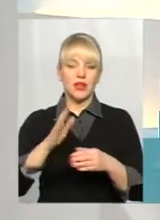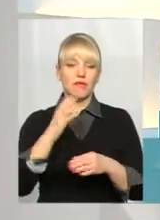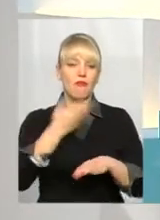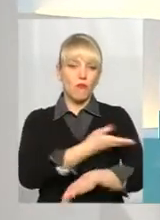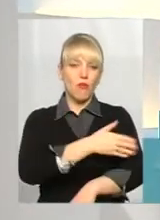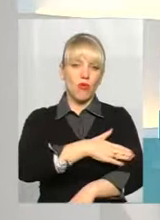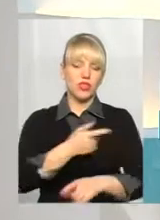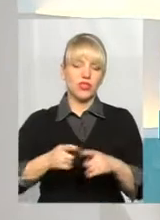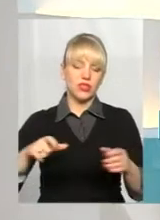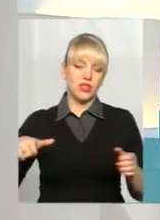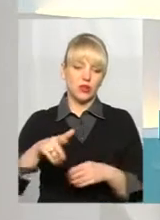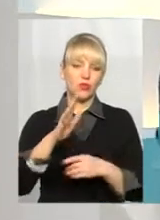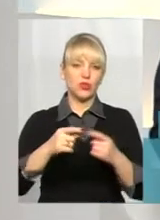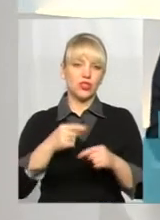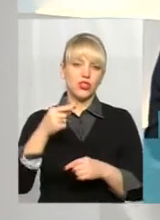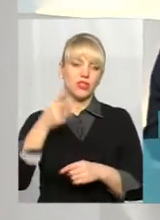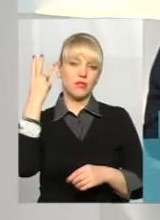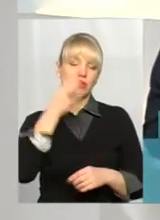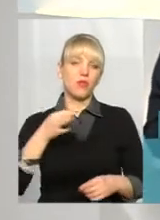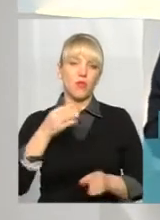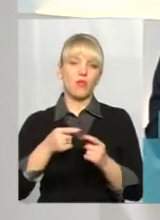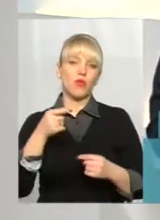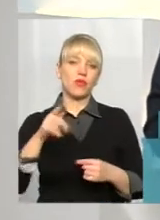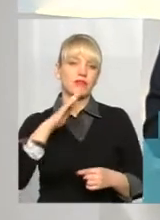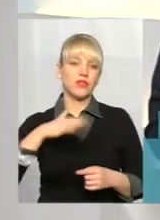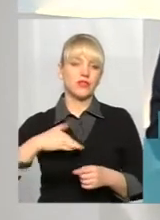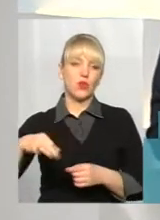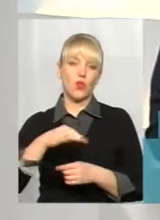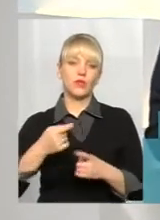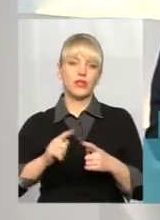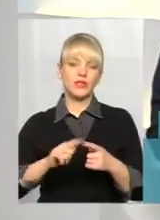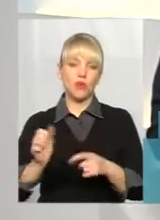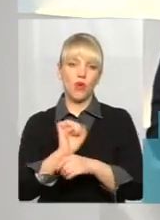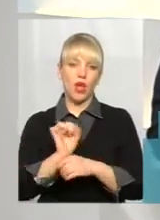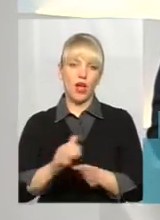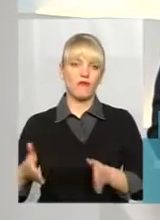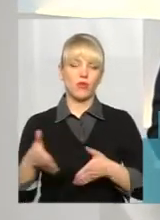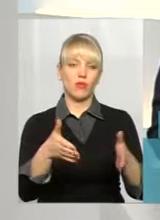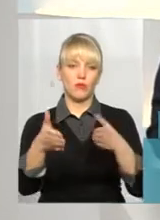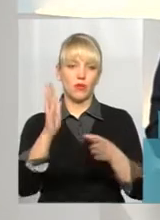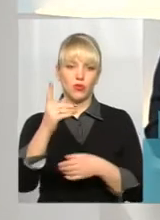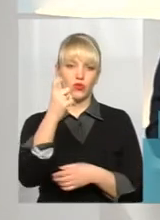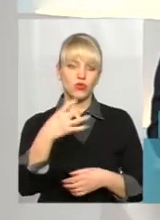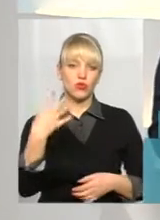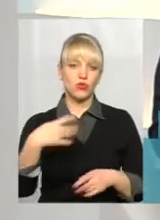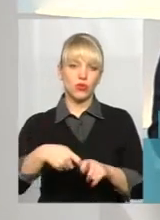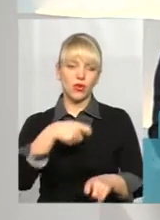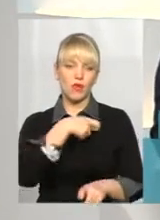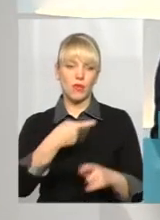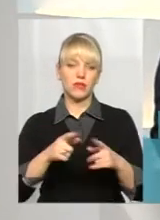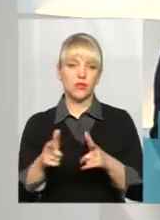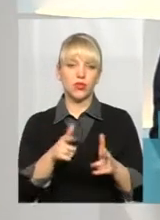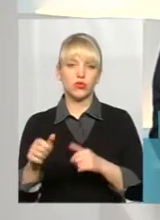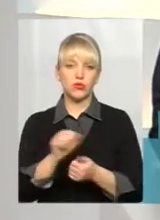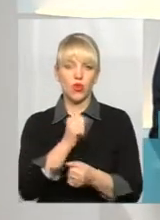через Хмельницьку область. Протяжність нашій області цього автобану буде 140 кілометрів. Підготовчі роботи